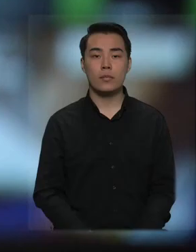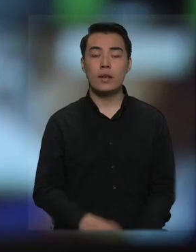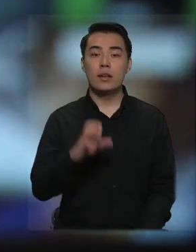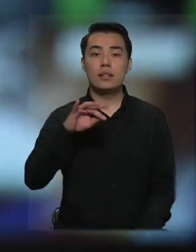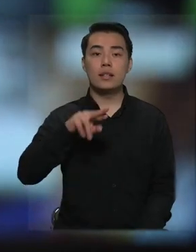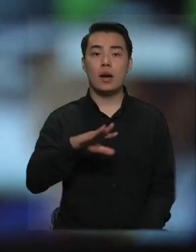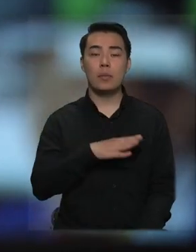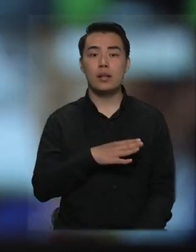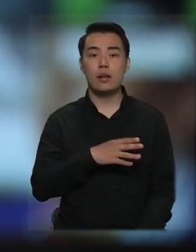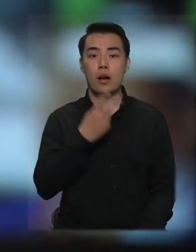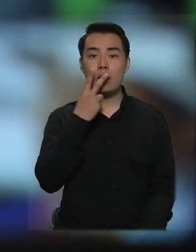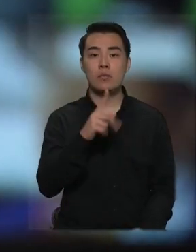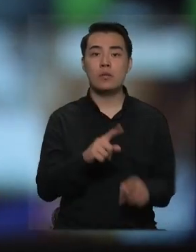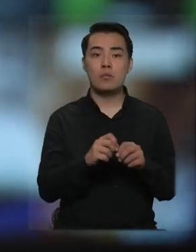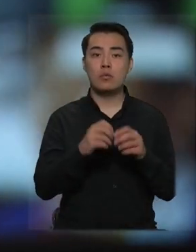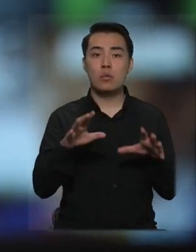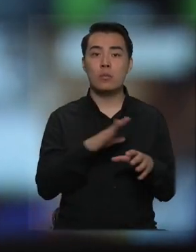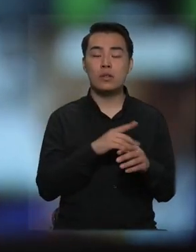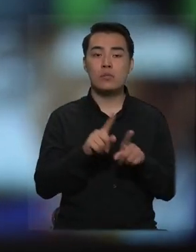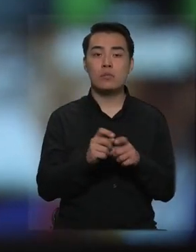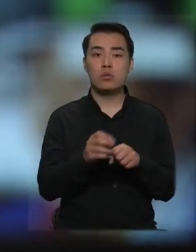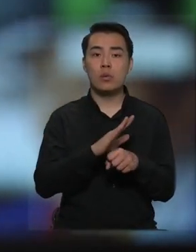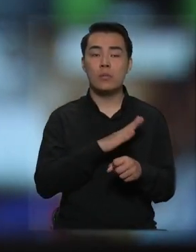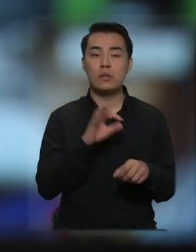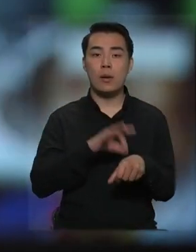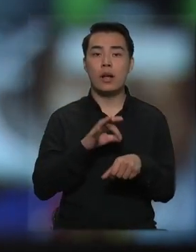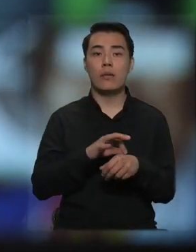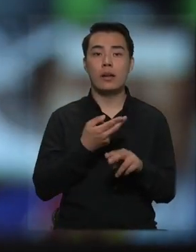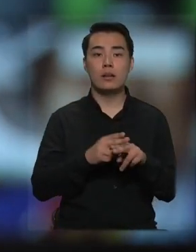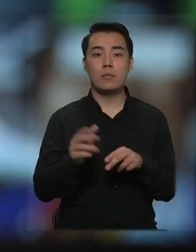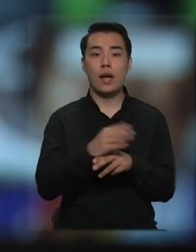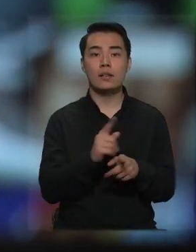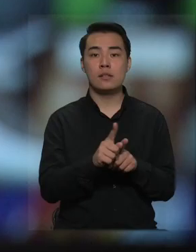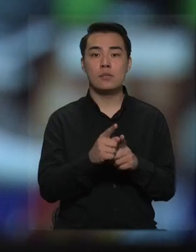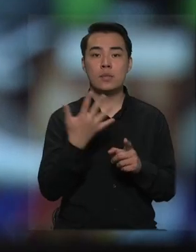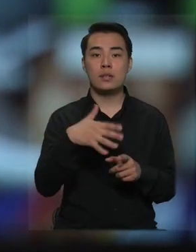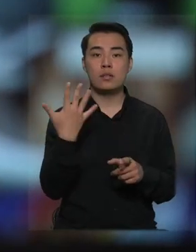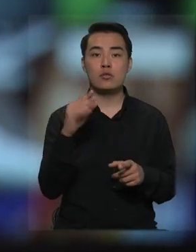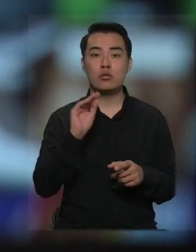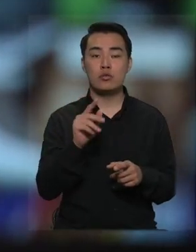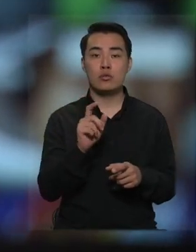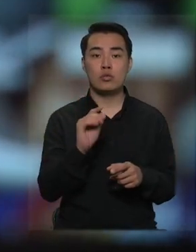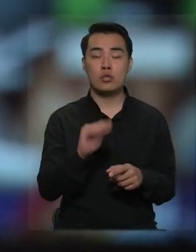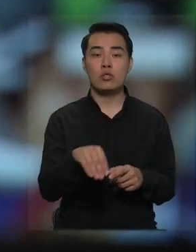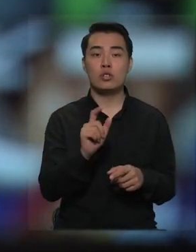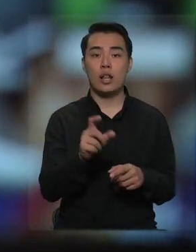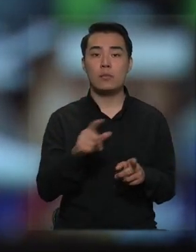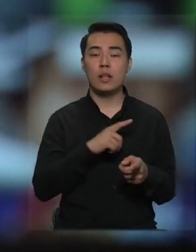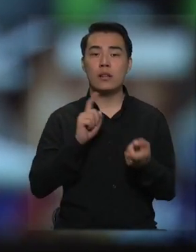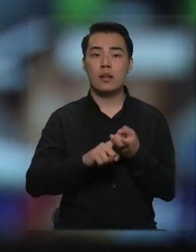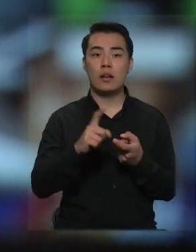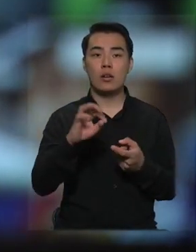серия зафиксировали вспышку опасного заболевания по официальным данным свыше 55 тысяч человек заразились